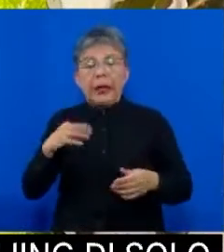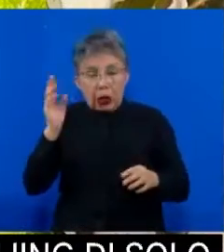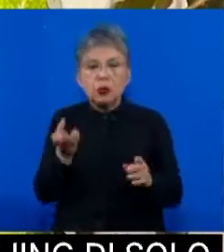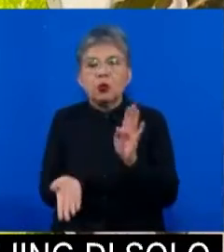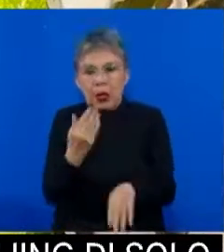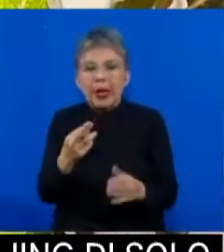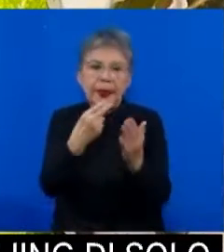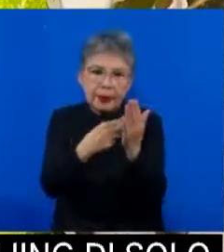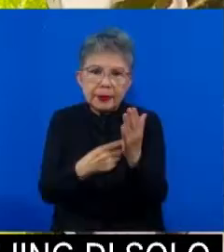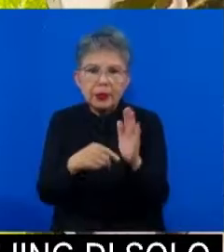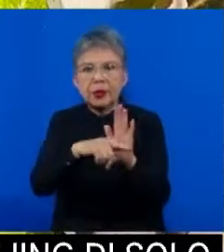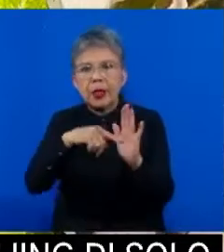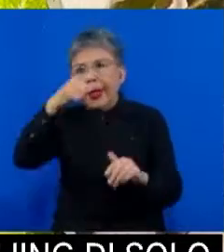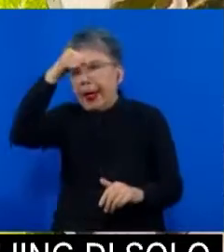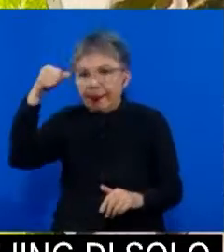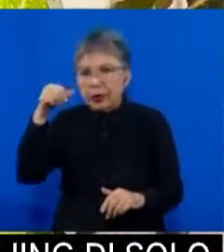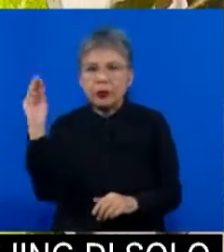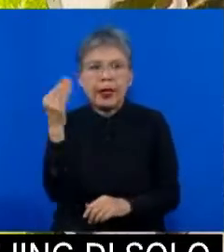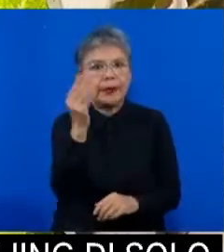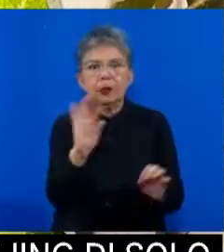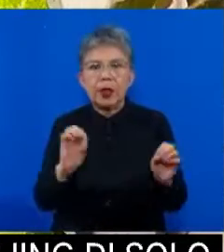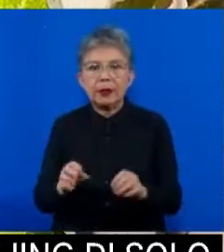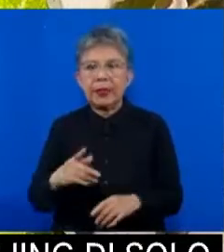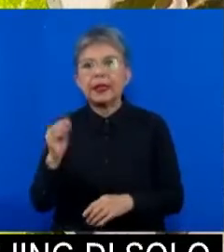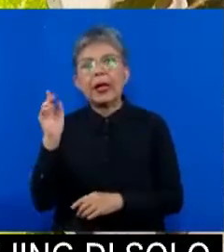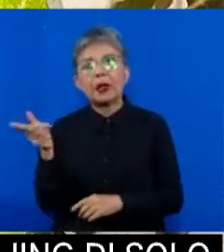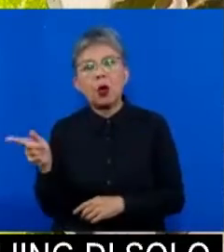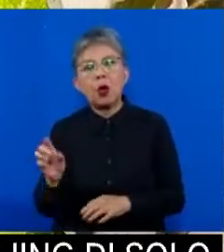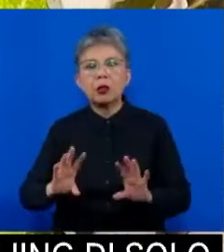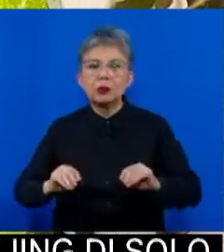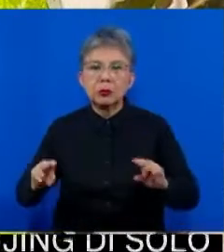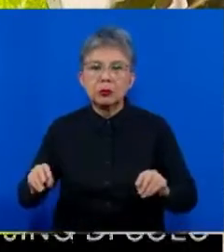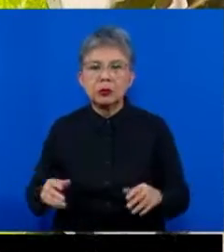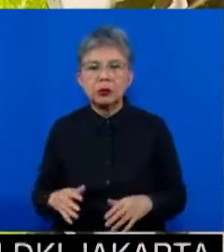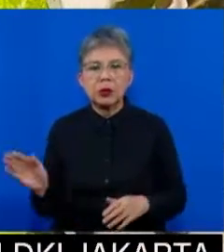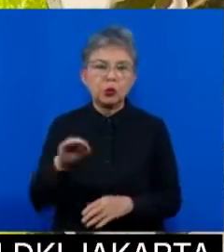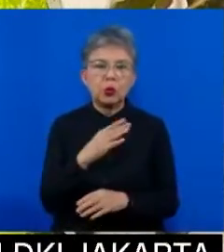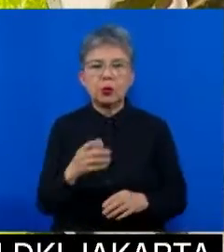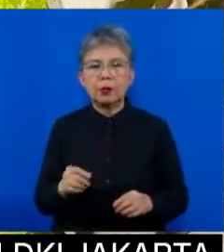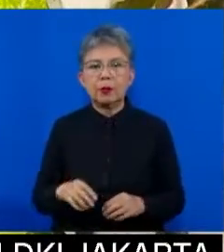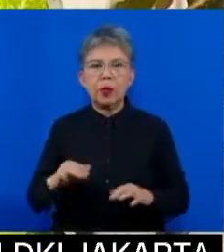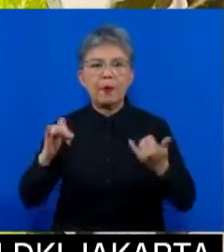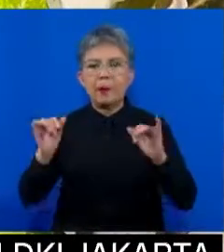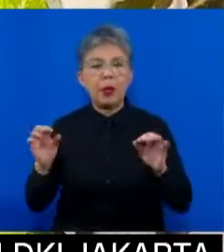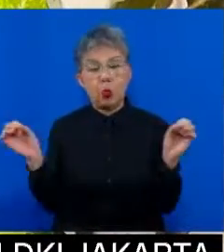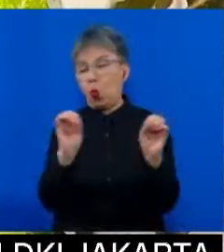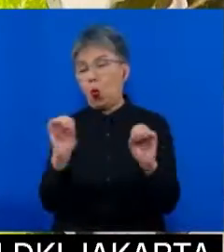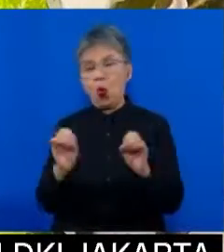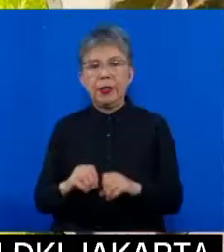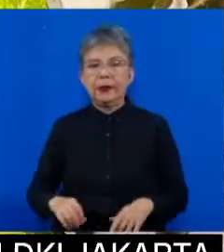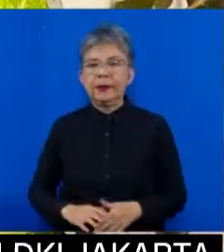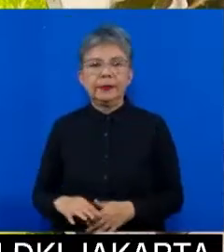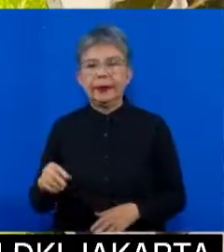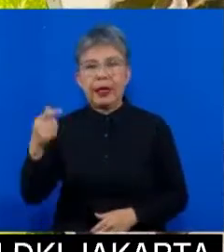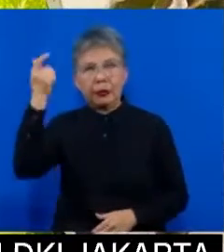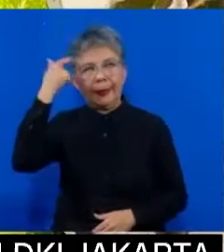harus bisa meminimalisir untuk pergi-pergian lah, minimal kayak dari sini ke kantor ataupun pulang. Kayak misalkan untuk main-main kayak pergi kemana-mana, kita kayak mikir lagi